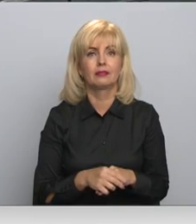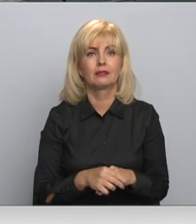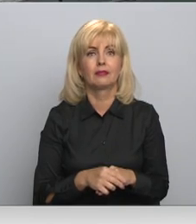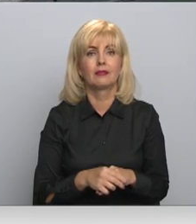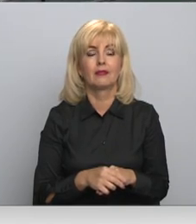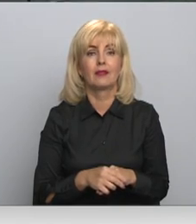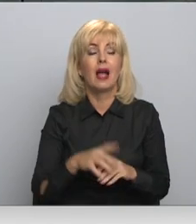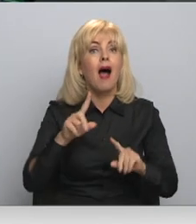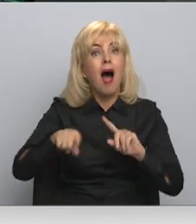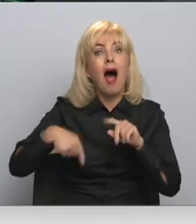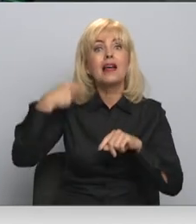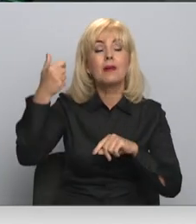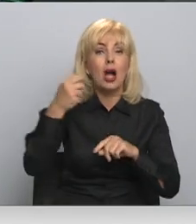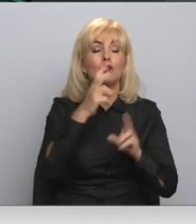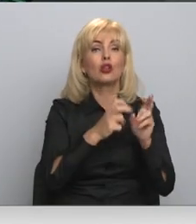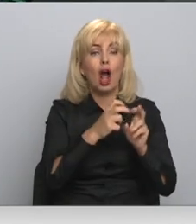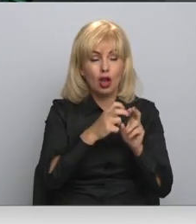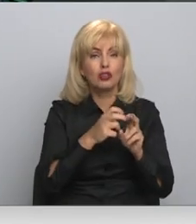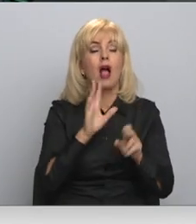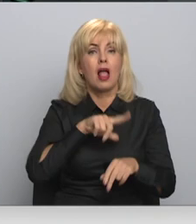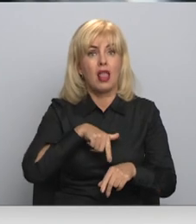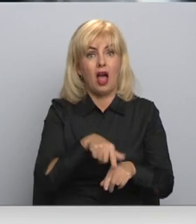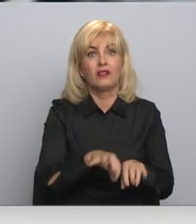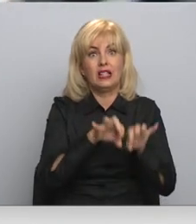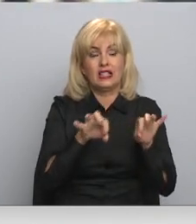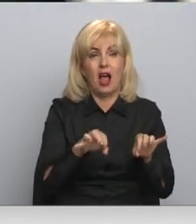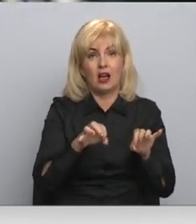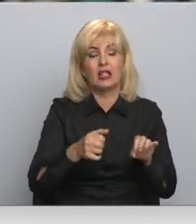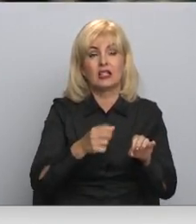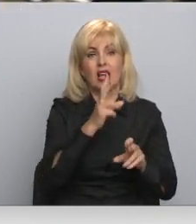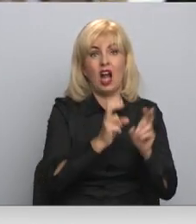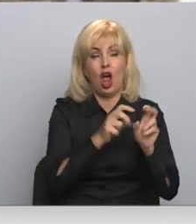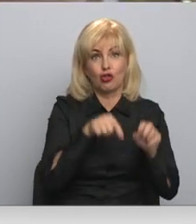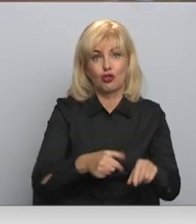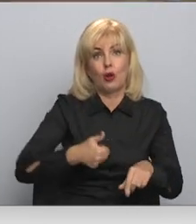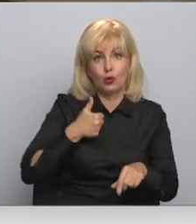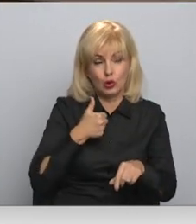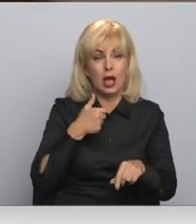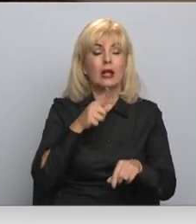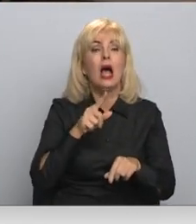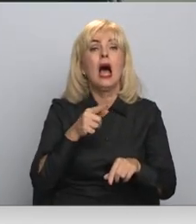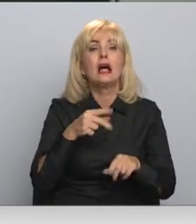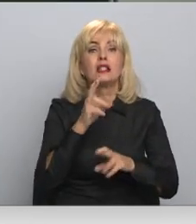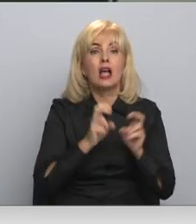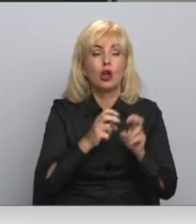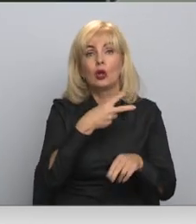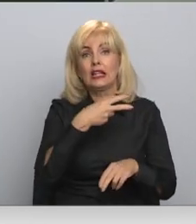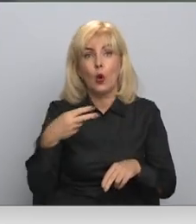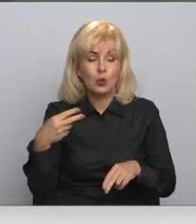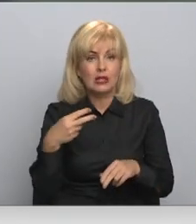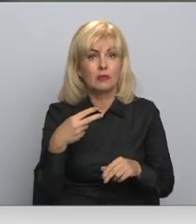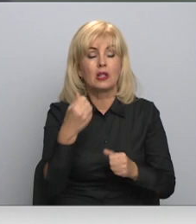Jau aiznākamgad ražošanu pilnībā varētu pārņemt Latvijas uzņēmumi. Nākamo gadu laikā tiks saražots vairāk nekā 200 bruņu